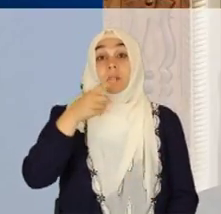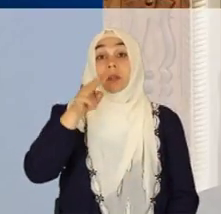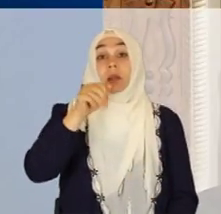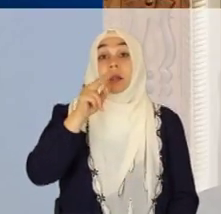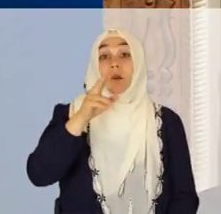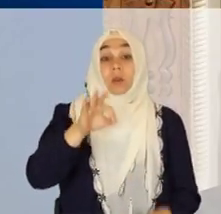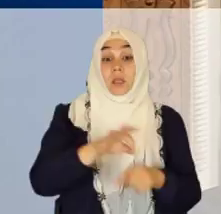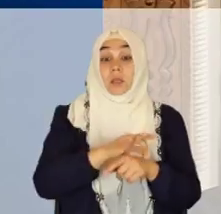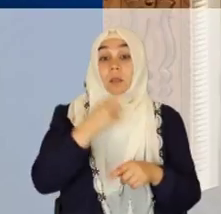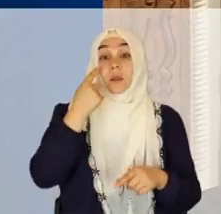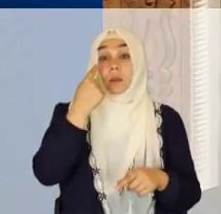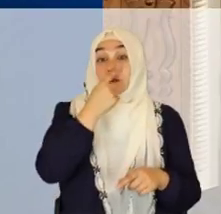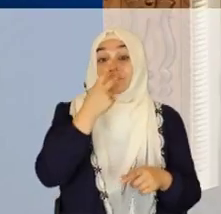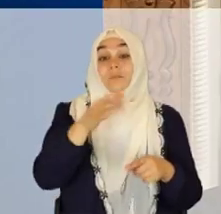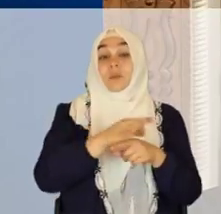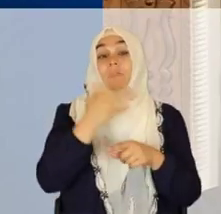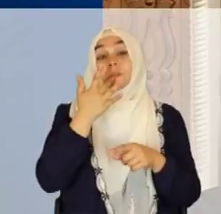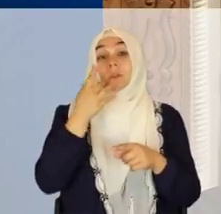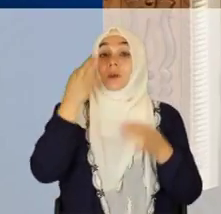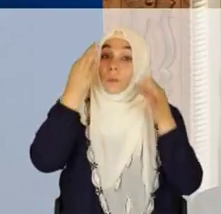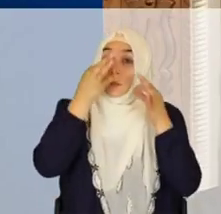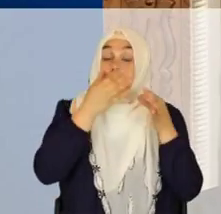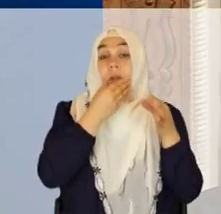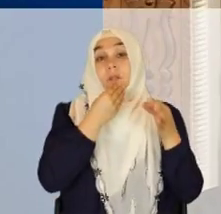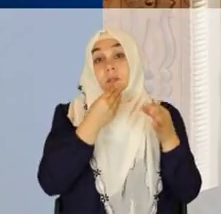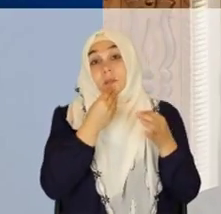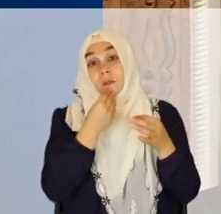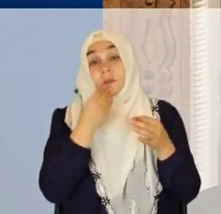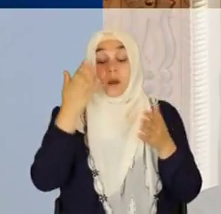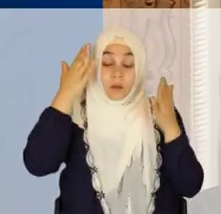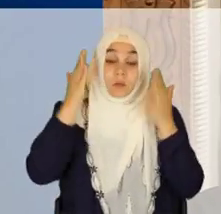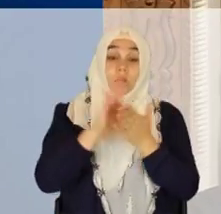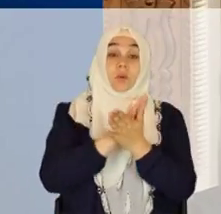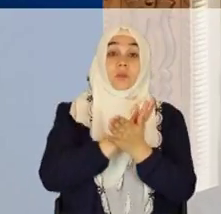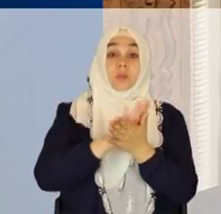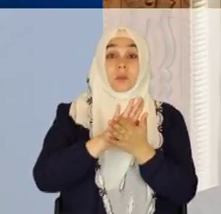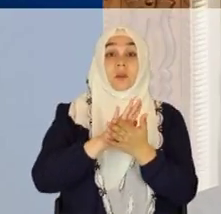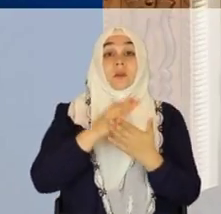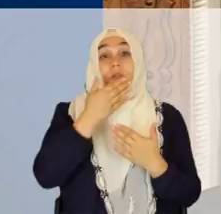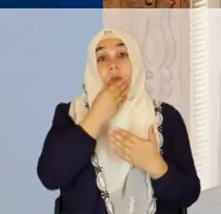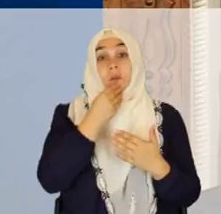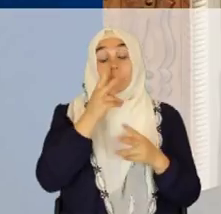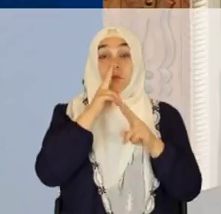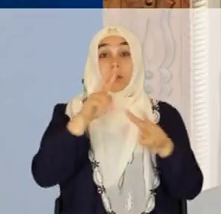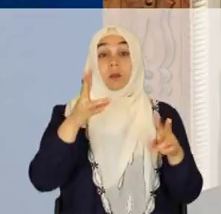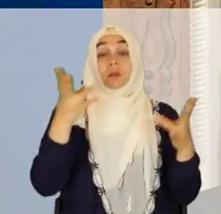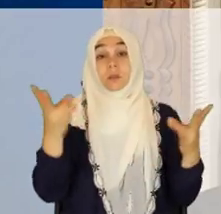taloq qilgan erini ko'ziga har xil holatda ko'rinmay, o'zini orasida qilib, chiroyli bo'lib yasanib ko'rinsin.